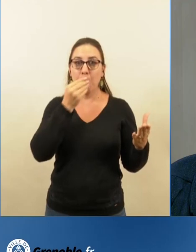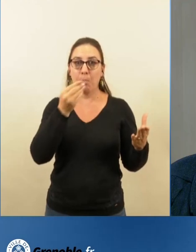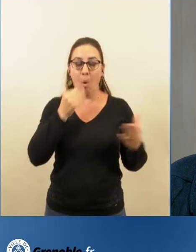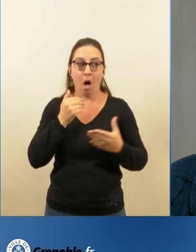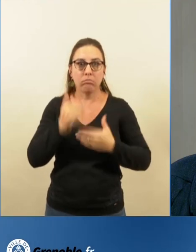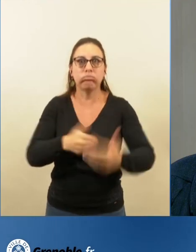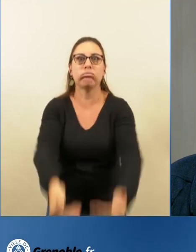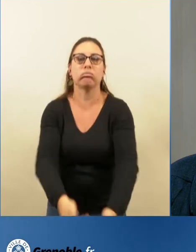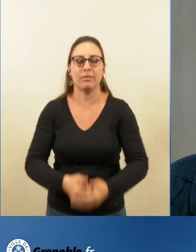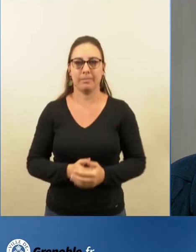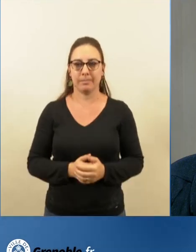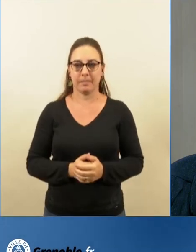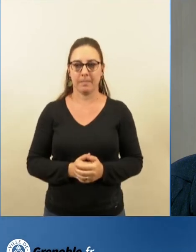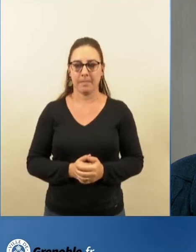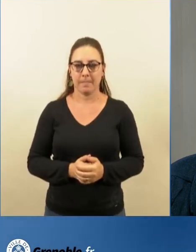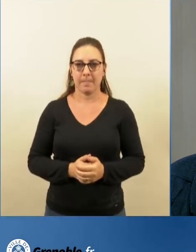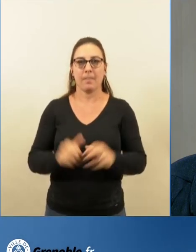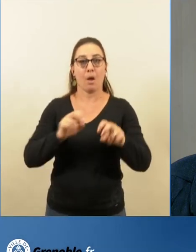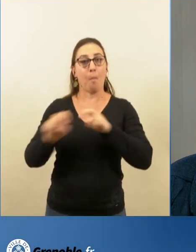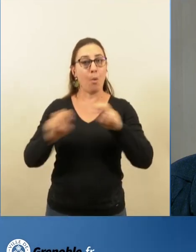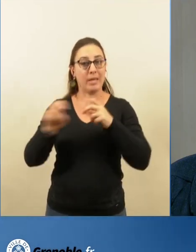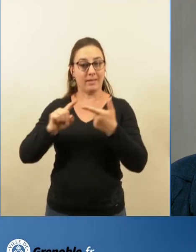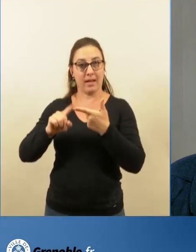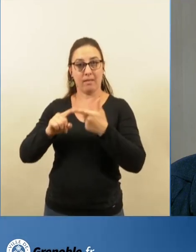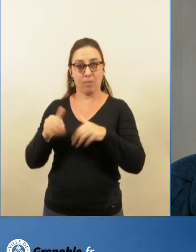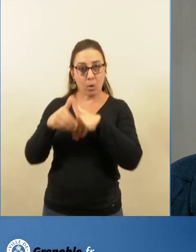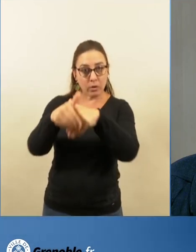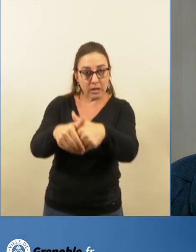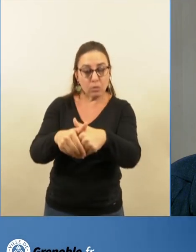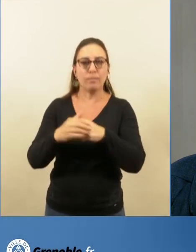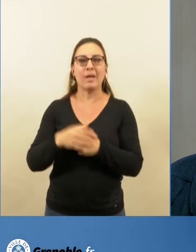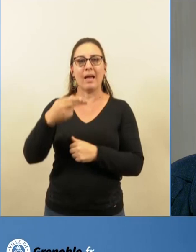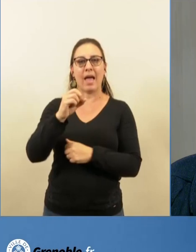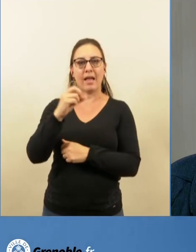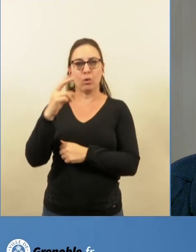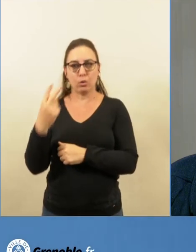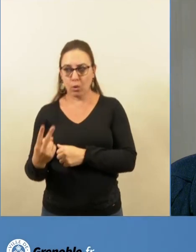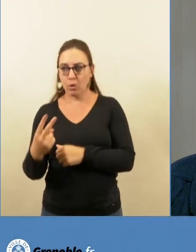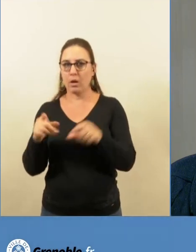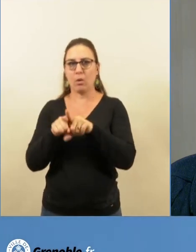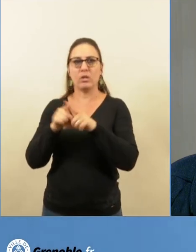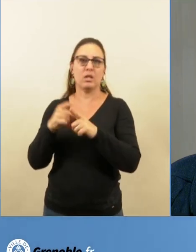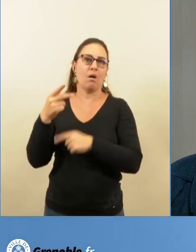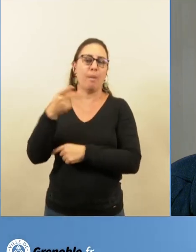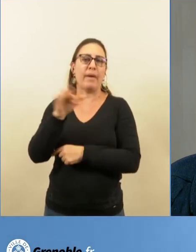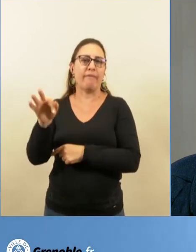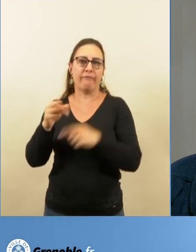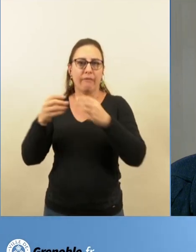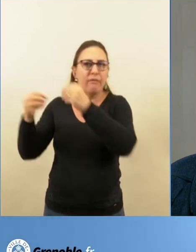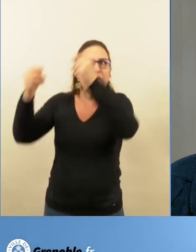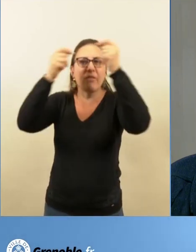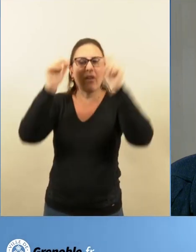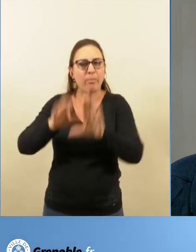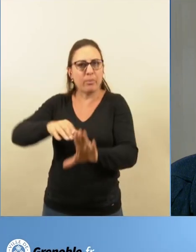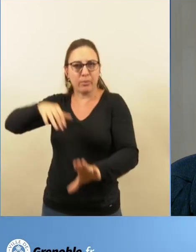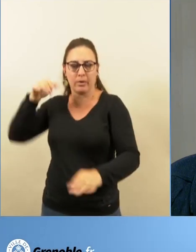accélération reste donc les mobilités pour agir sur les émissions de dioxyde d'azote et deux particules fines sans doute convient-il